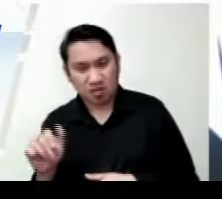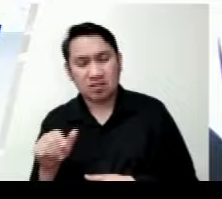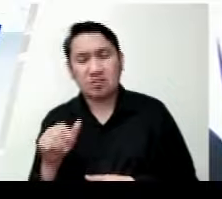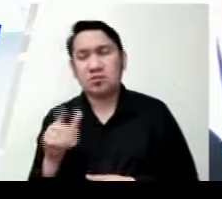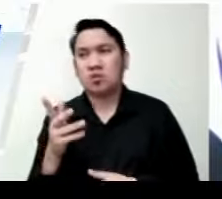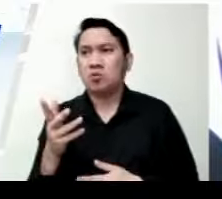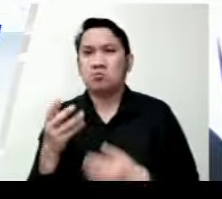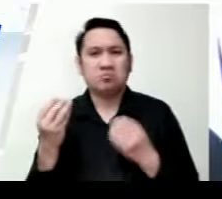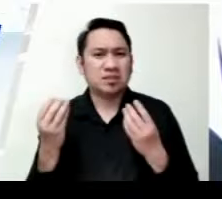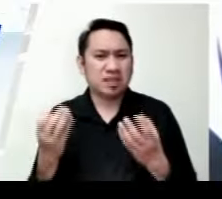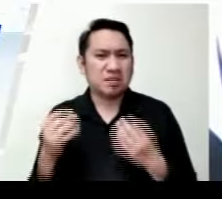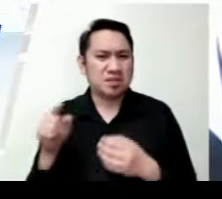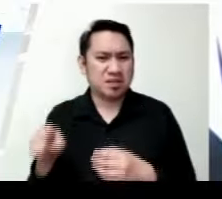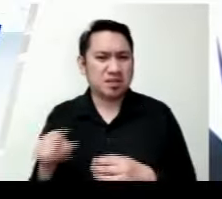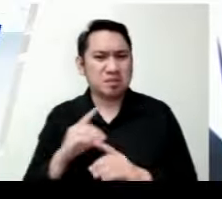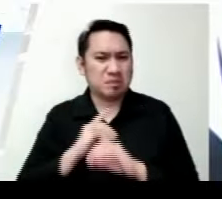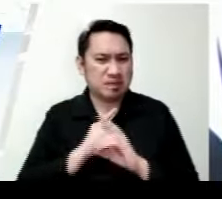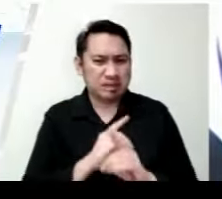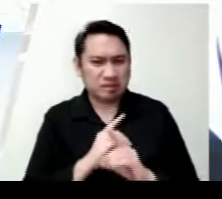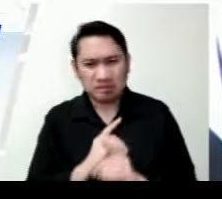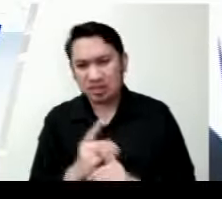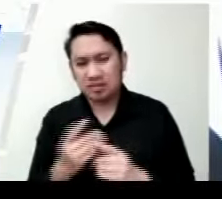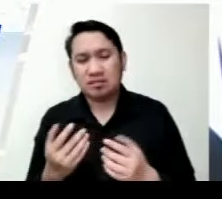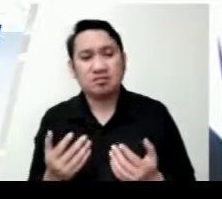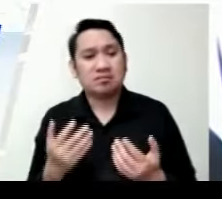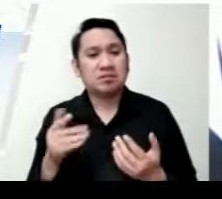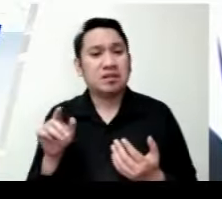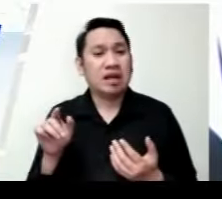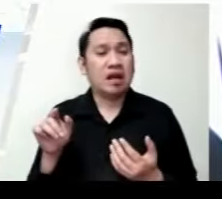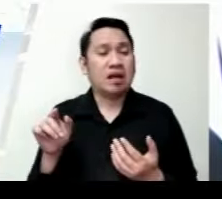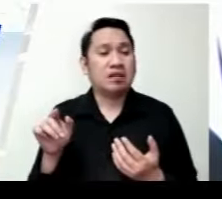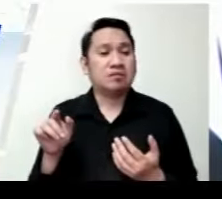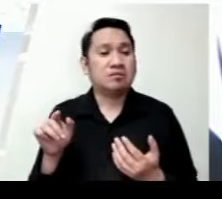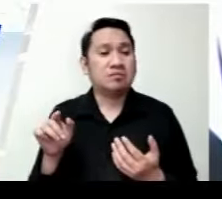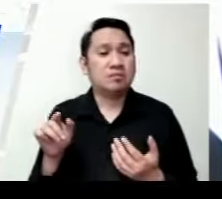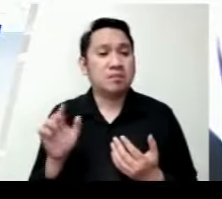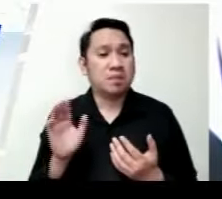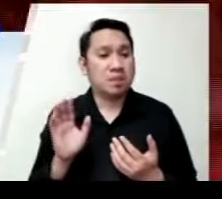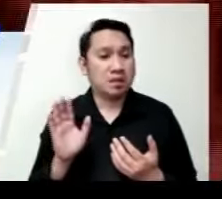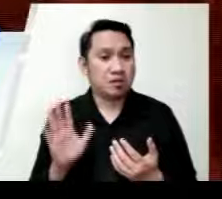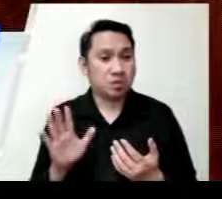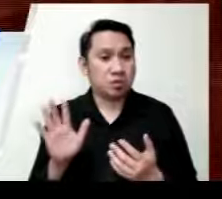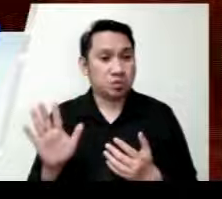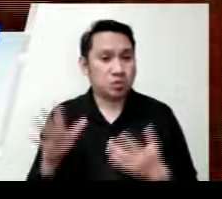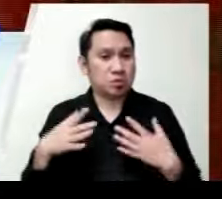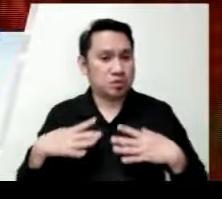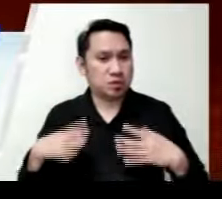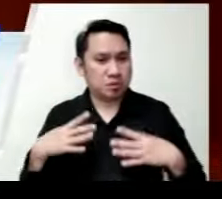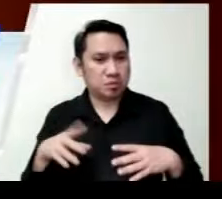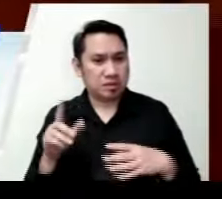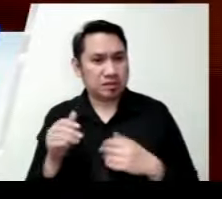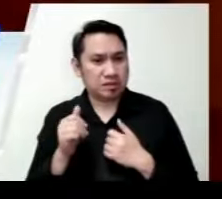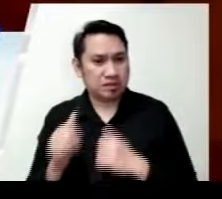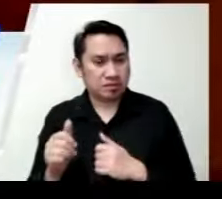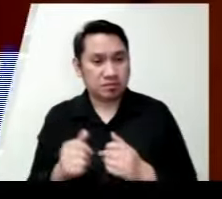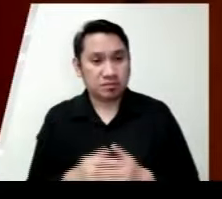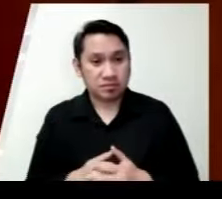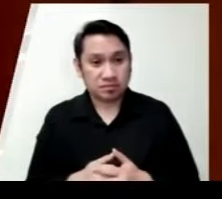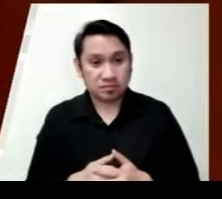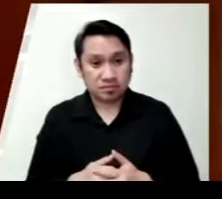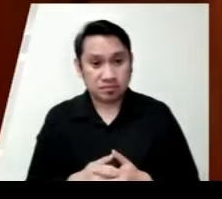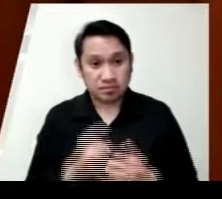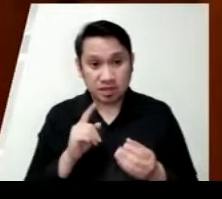marami siyang ipinaglalaban. So medyo sumusunod din yung pananamit niya doon. And speaking of